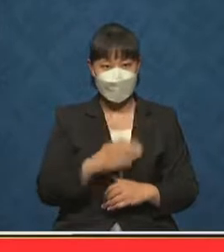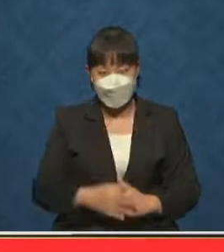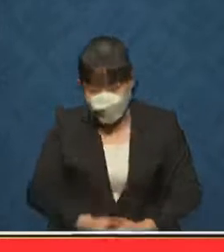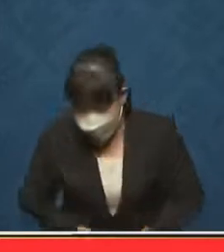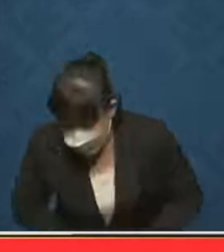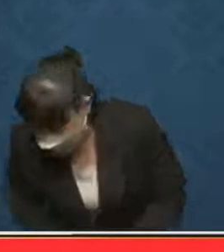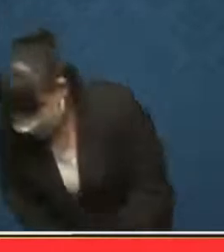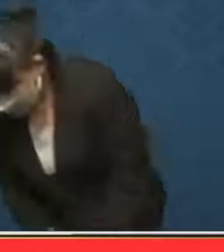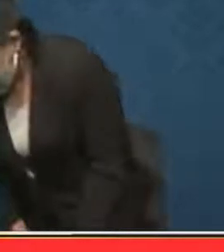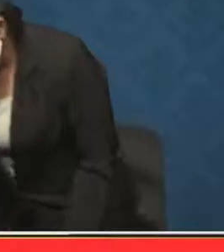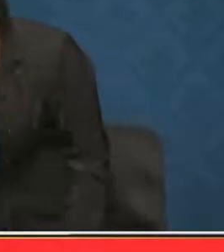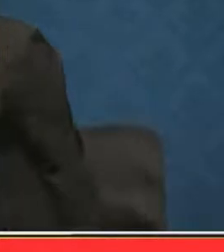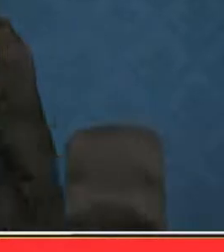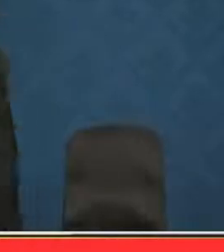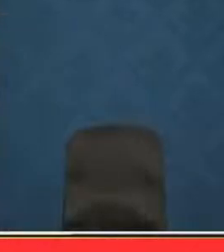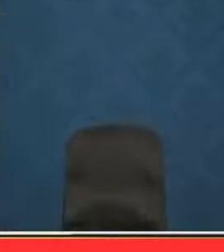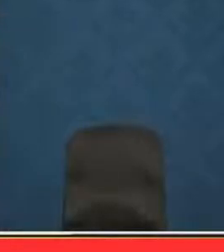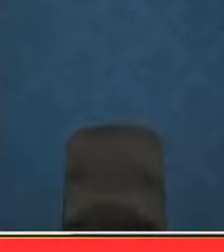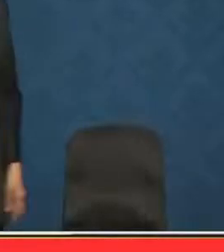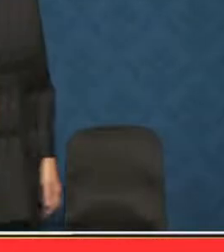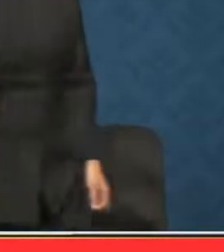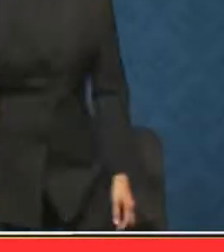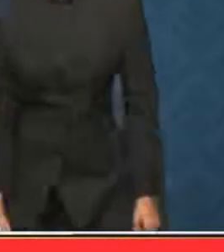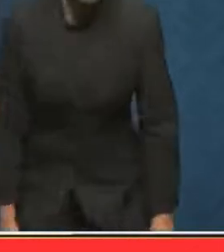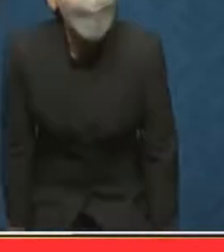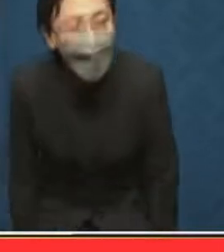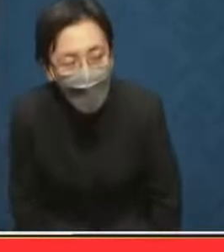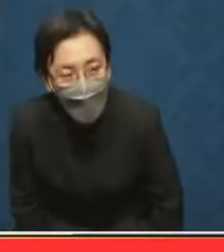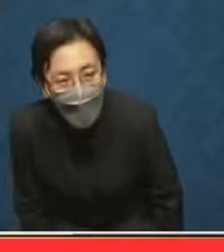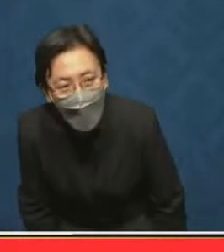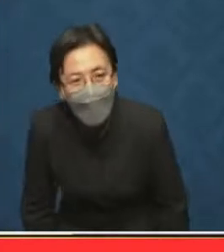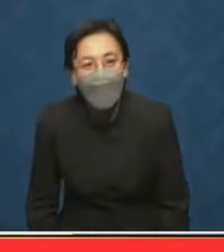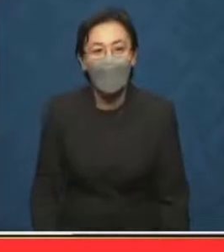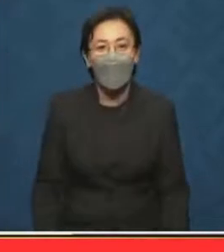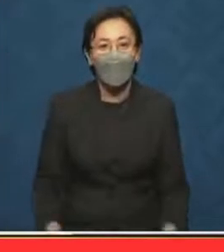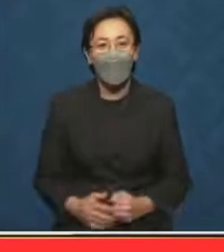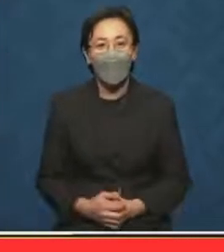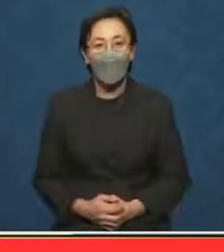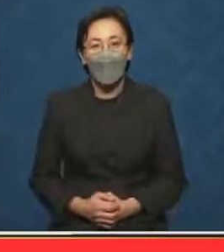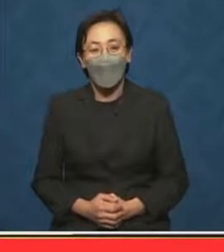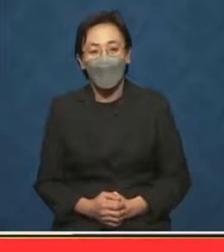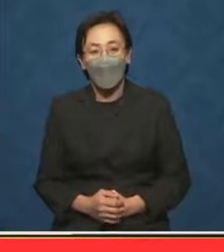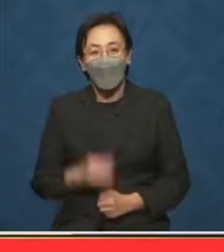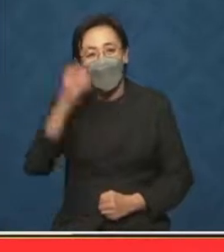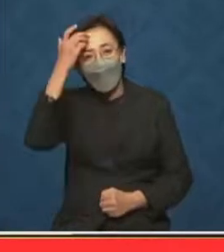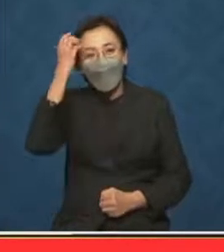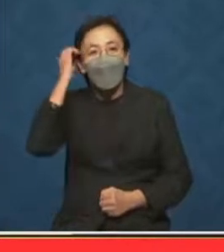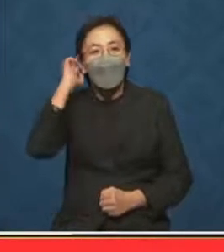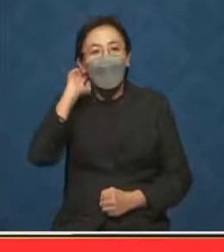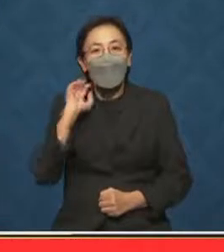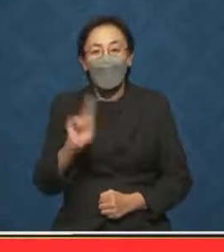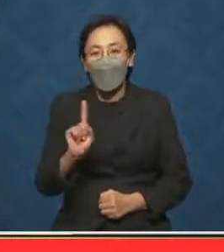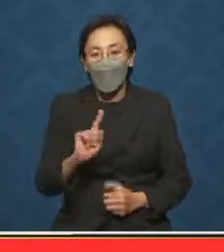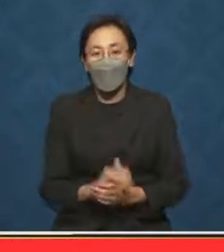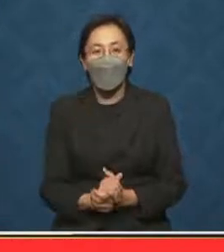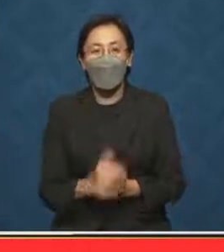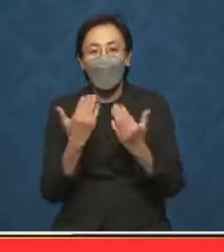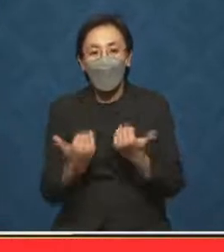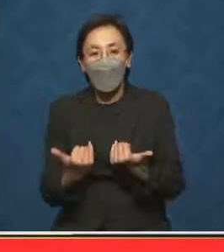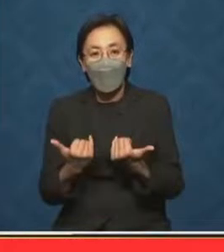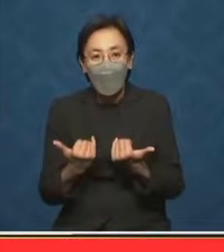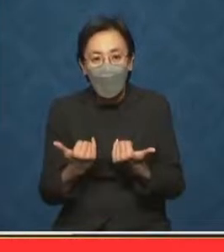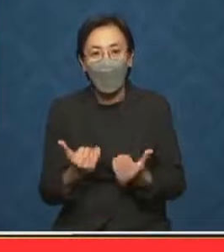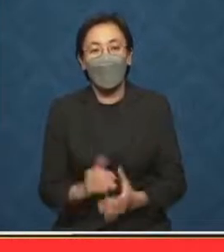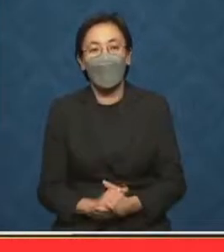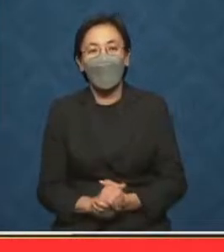ว่าสิงที่ผมจะไดพดกท่ประทานในกนี้ก็คือเรื่องของการที่จะมี